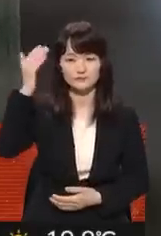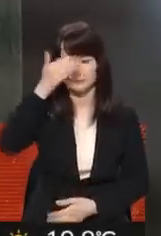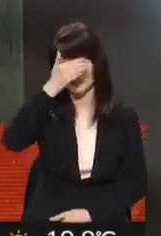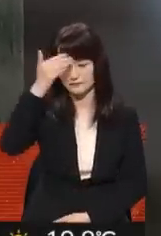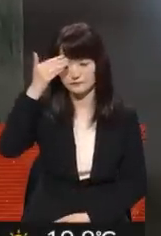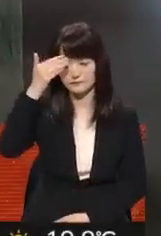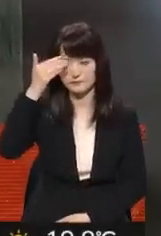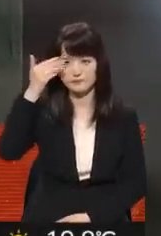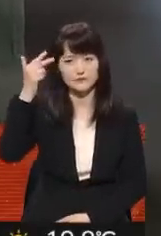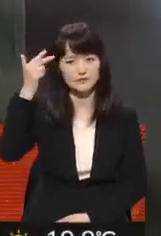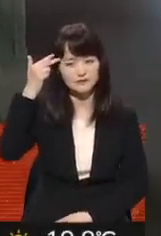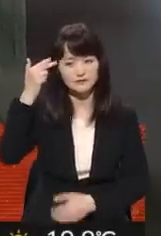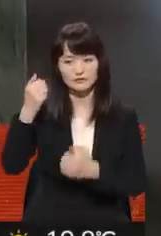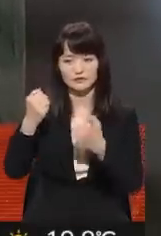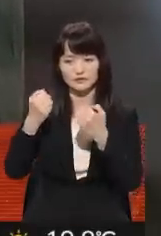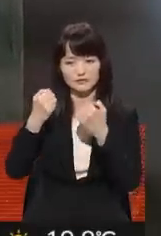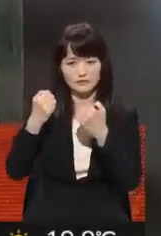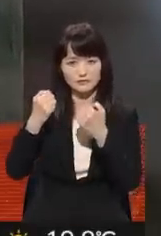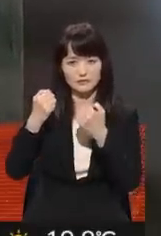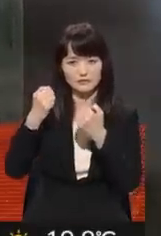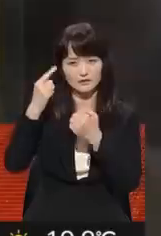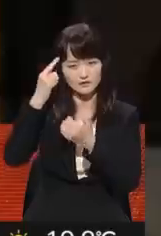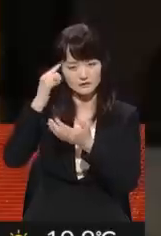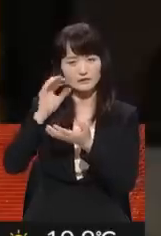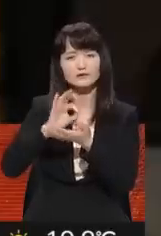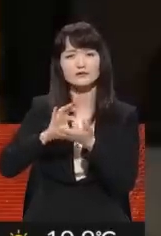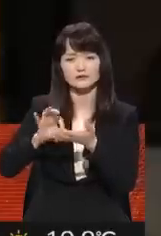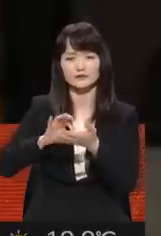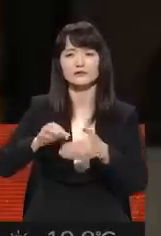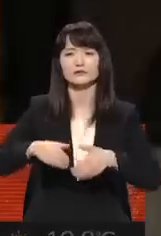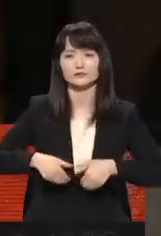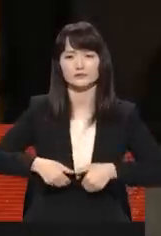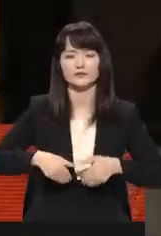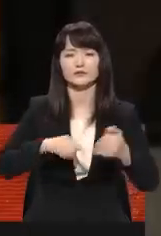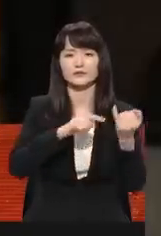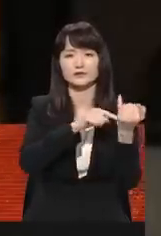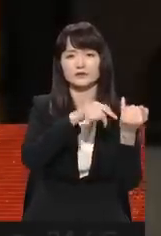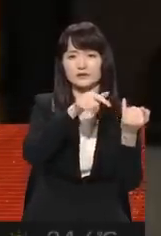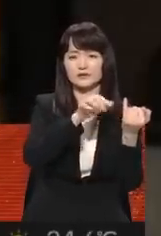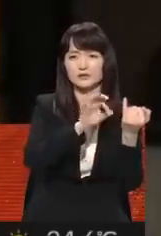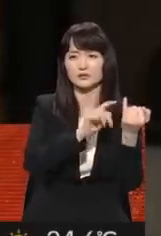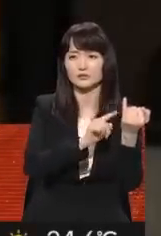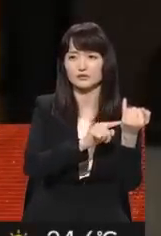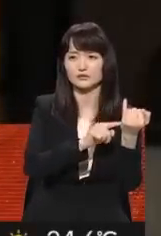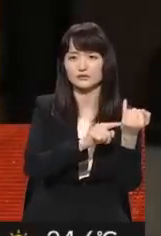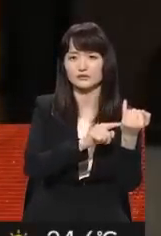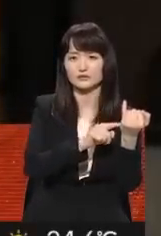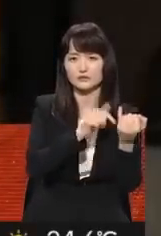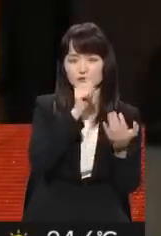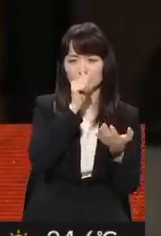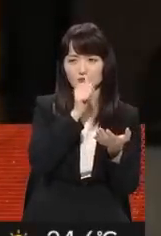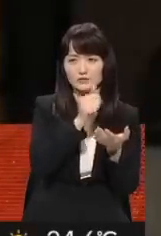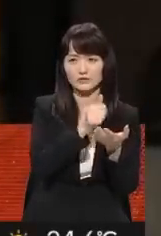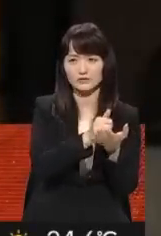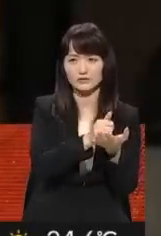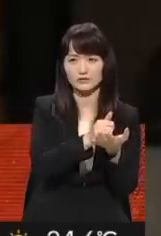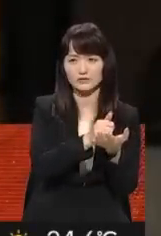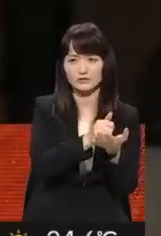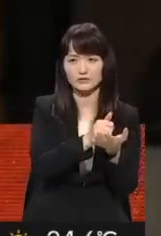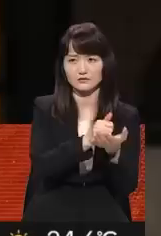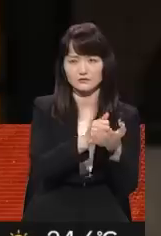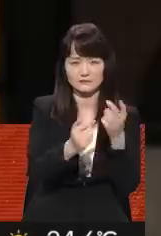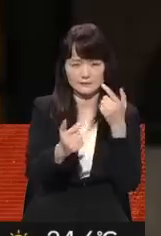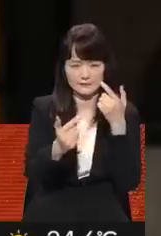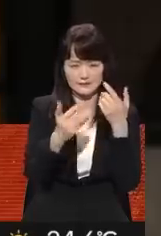정신 건강 문제를 좀 우리가 신경 쓸 필요가 있지만 이 정유정의 범죄에 대해서는 단호하게 극악무도한 범죄로 봐야